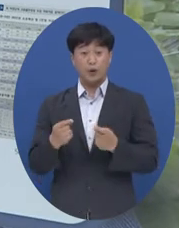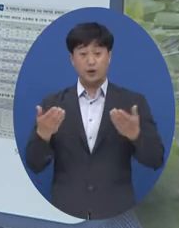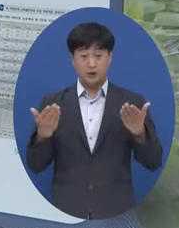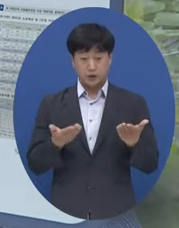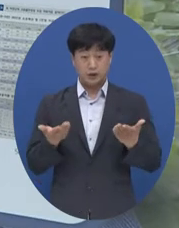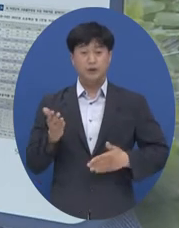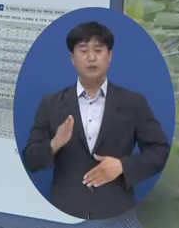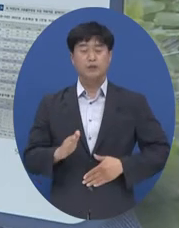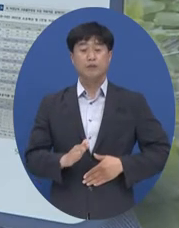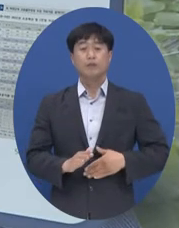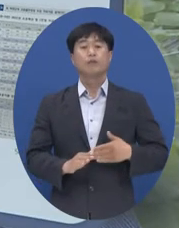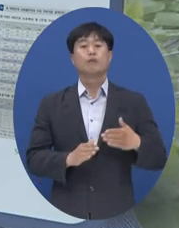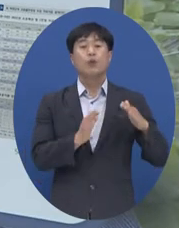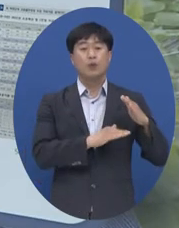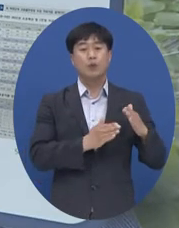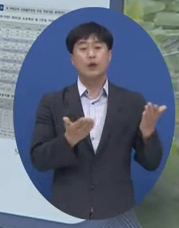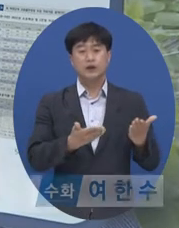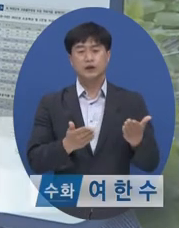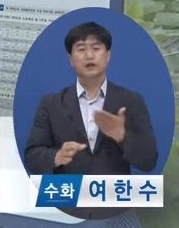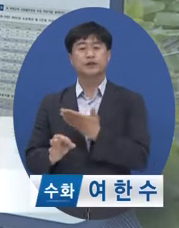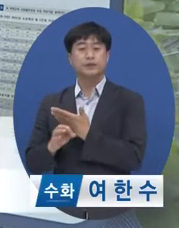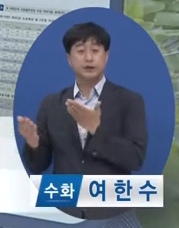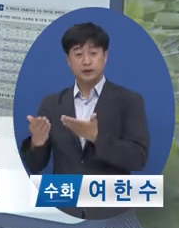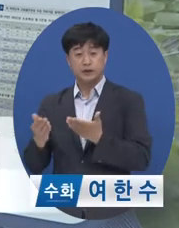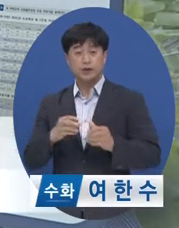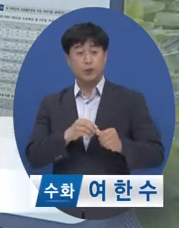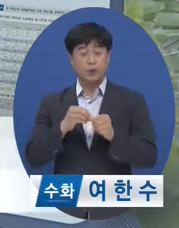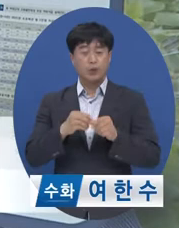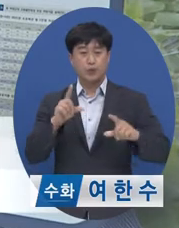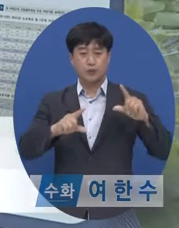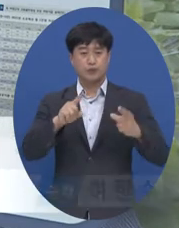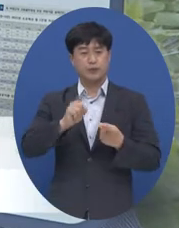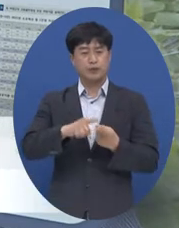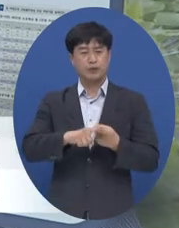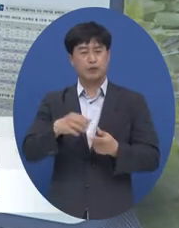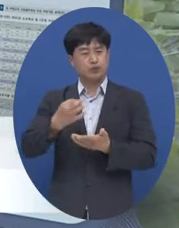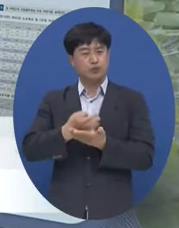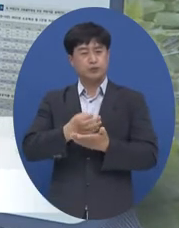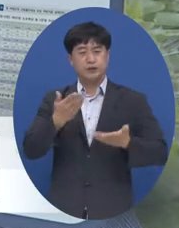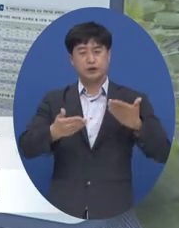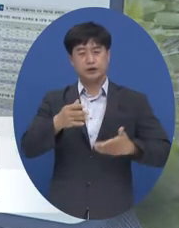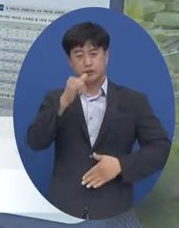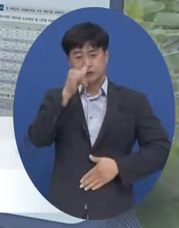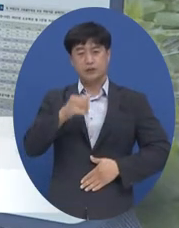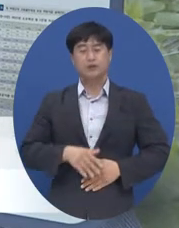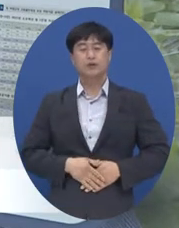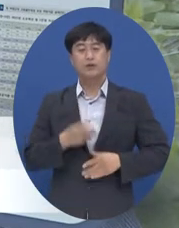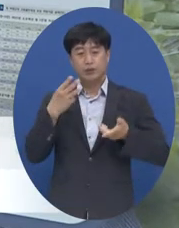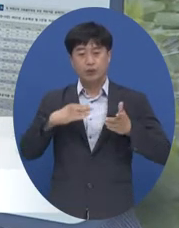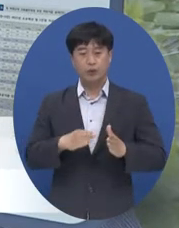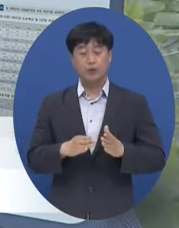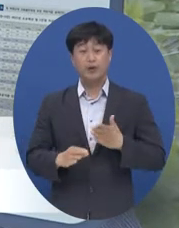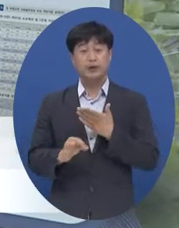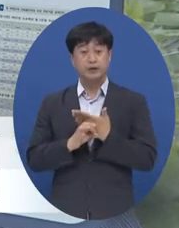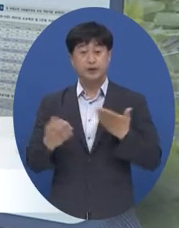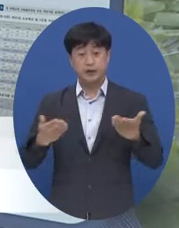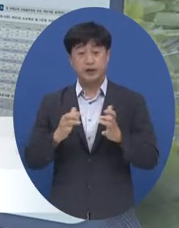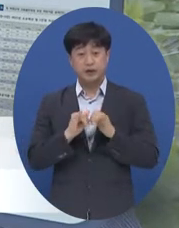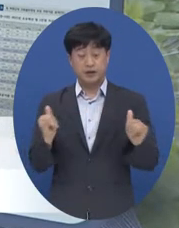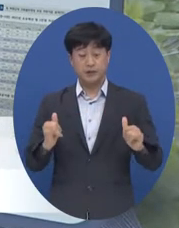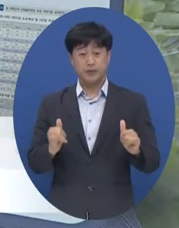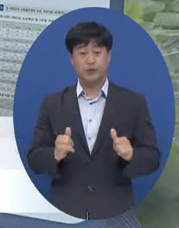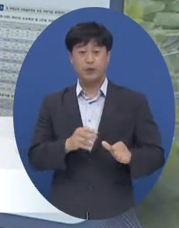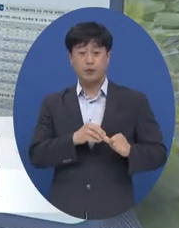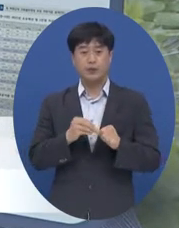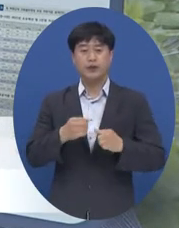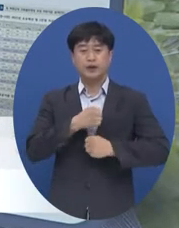같은 일을 하더라도 정규직이나 비정규직과 같은 고용 형태에 따라 임금 차이가 발생하는데요. 경기도가 비정규직